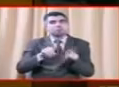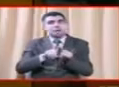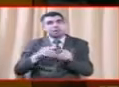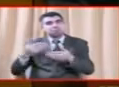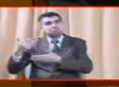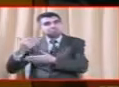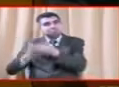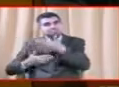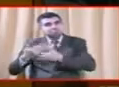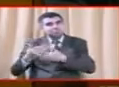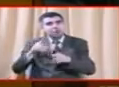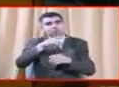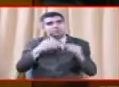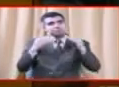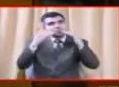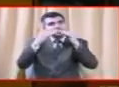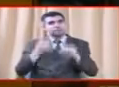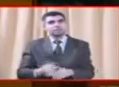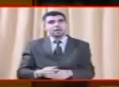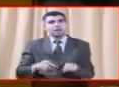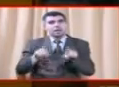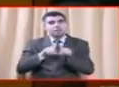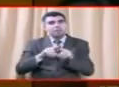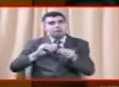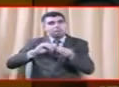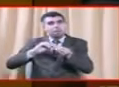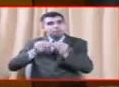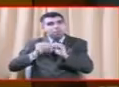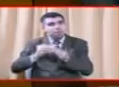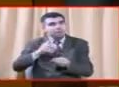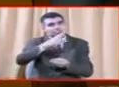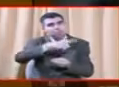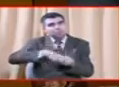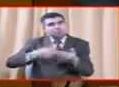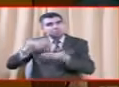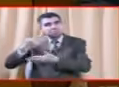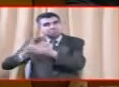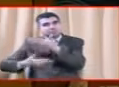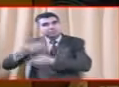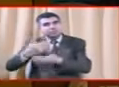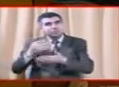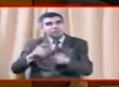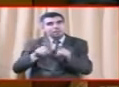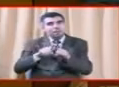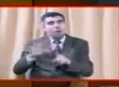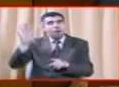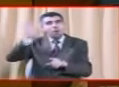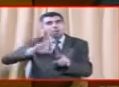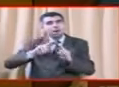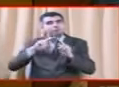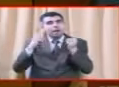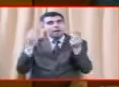وللاهتمام الدائم بكل القضايا المرتبطة بعلاقتنا الخارجية وأساسا علاقتنا مع